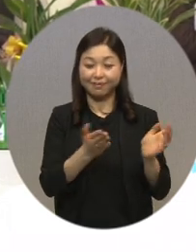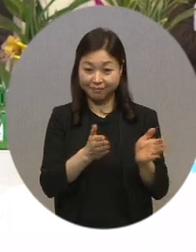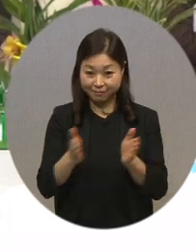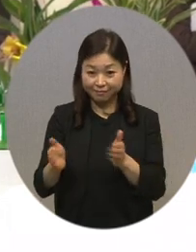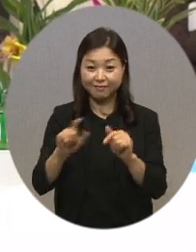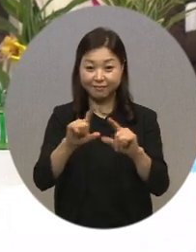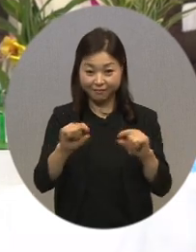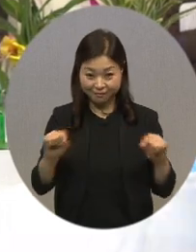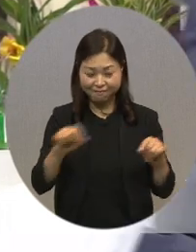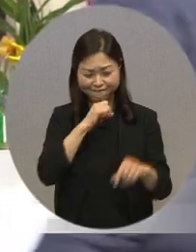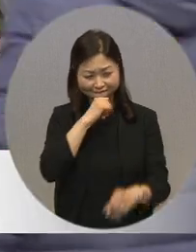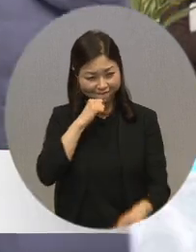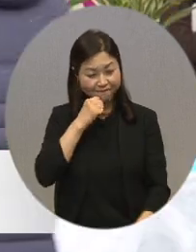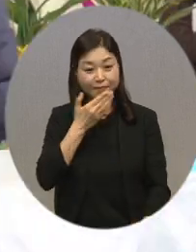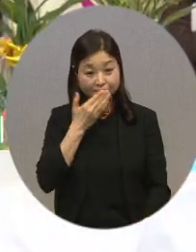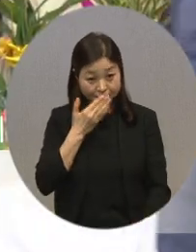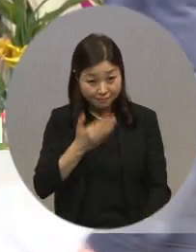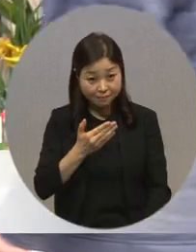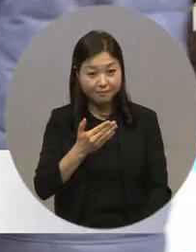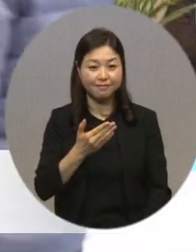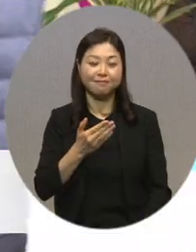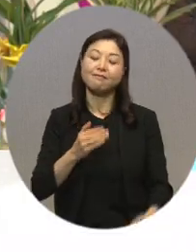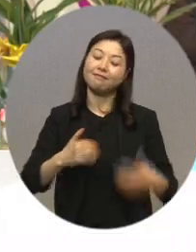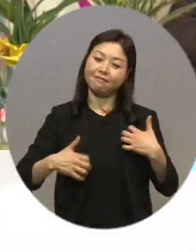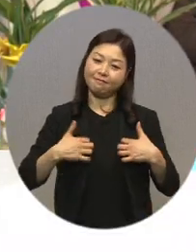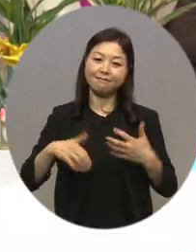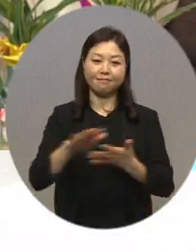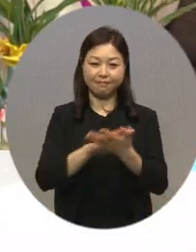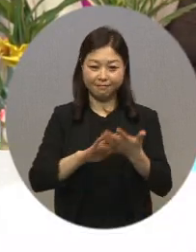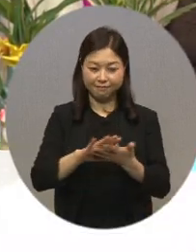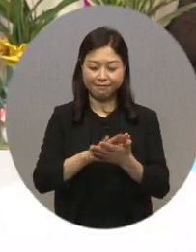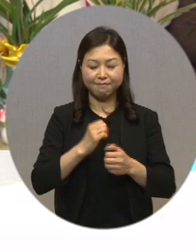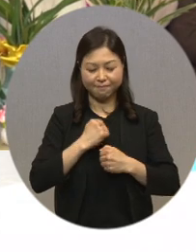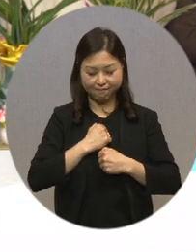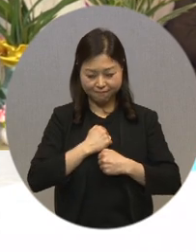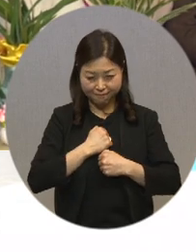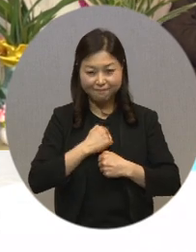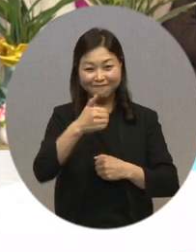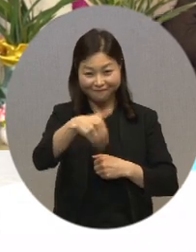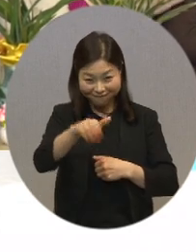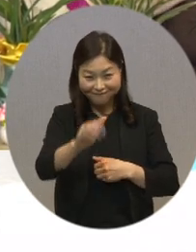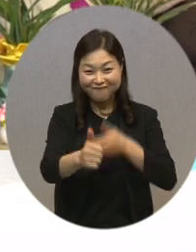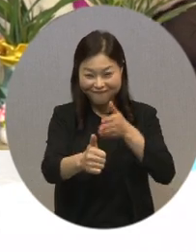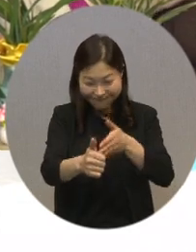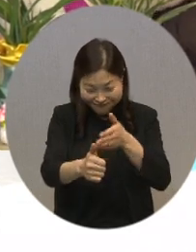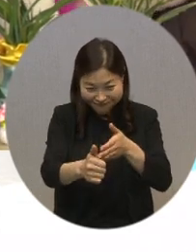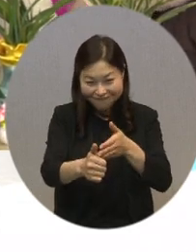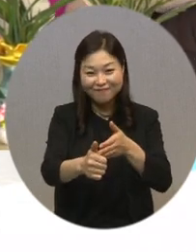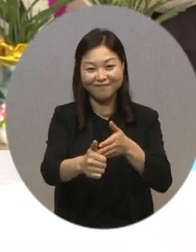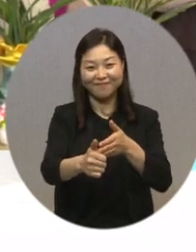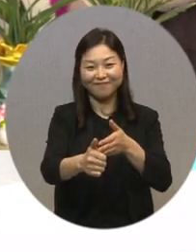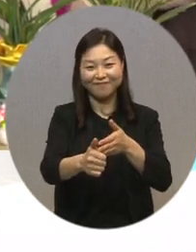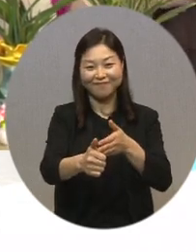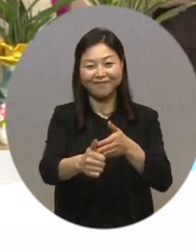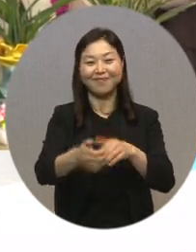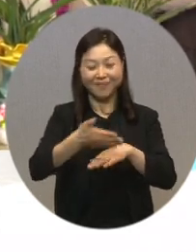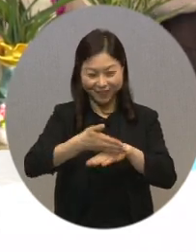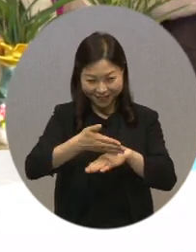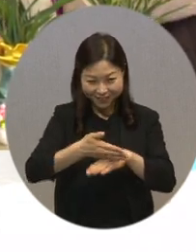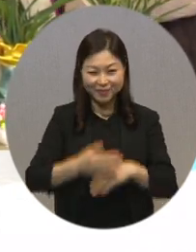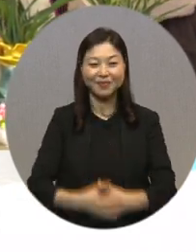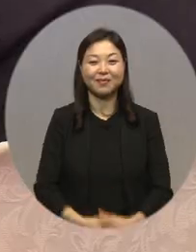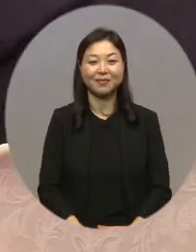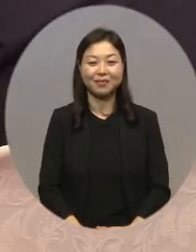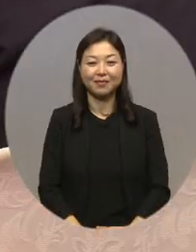해놓은 음식 맛있게들 드시고 재밌게들 노시다가 조심히 가시면 반갑겠습니다.